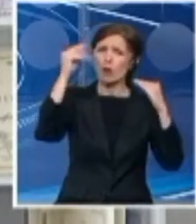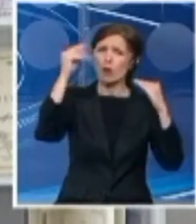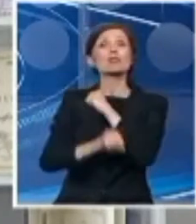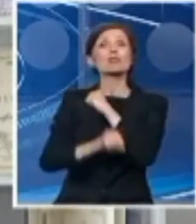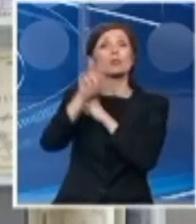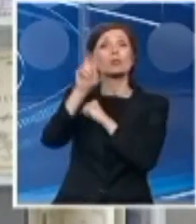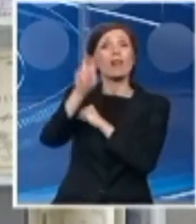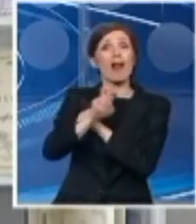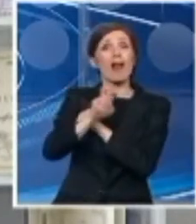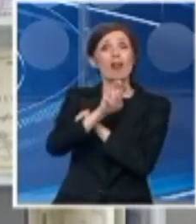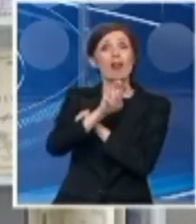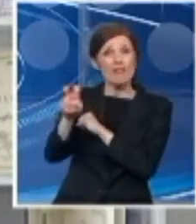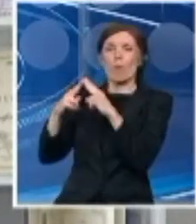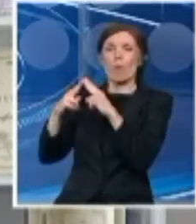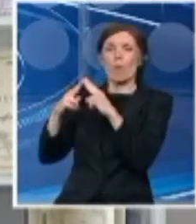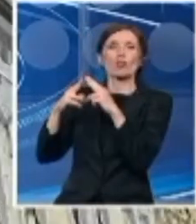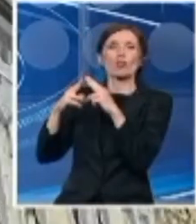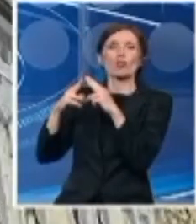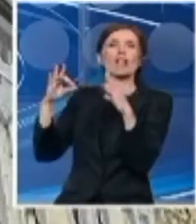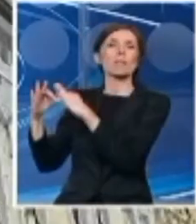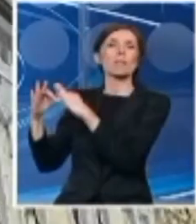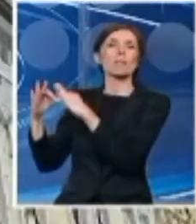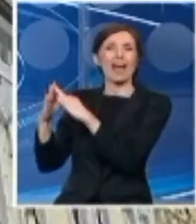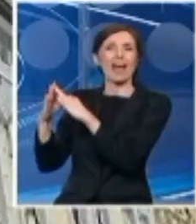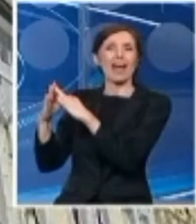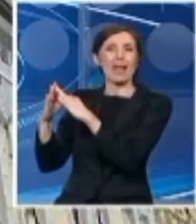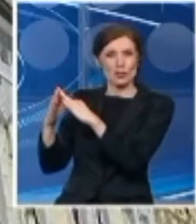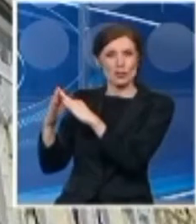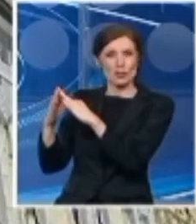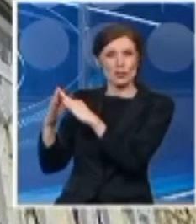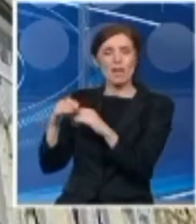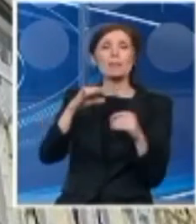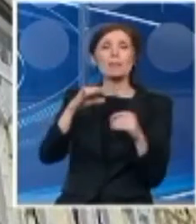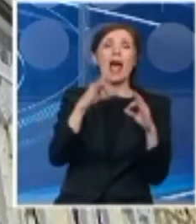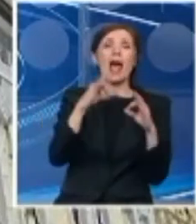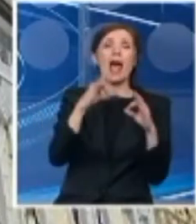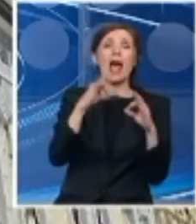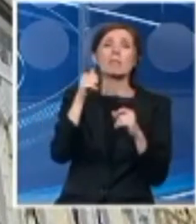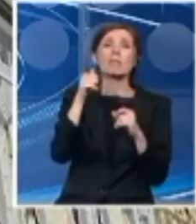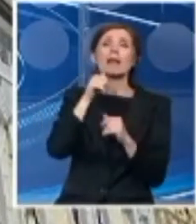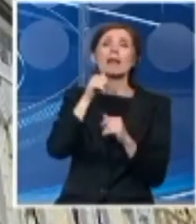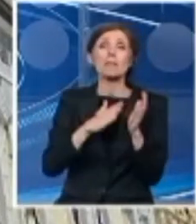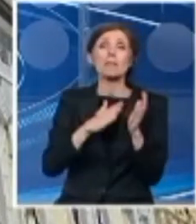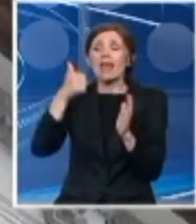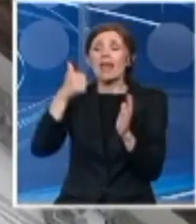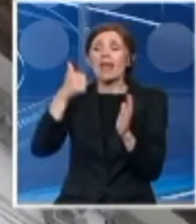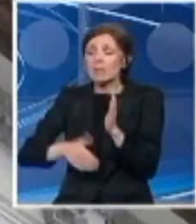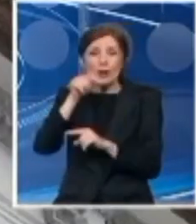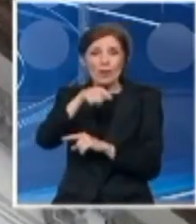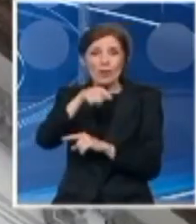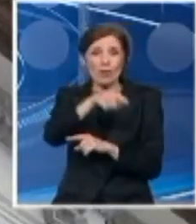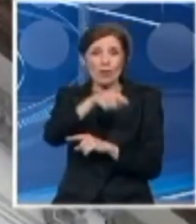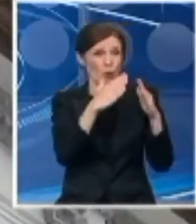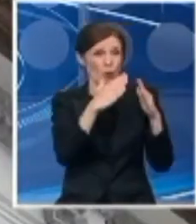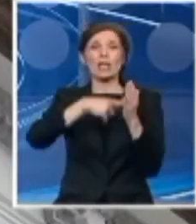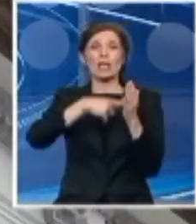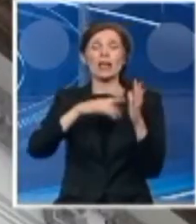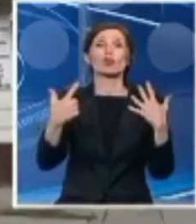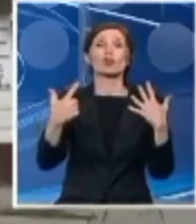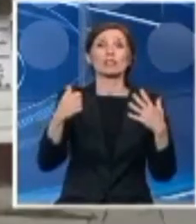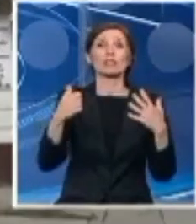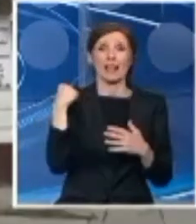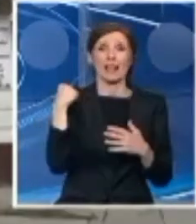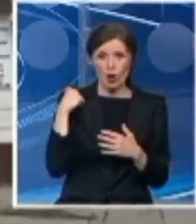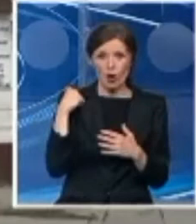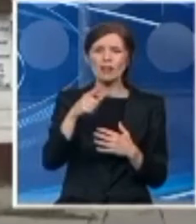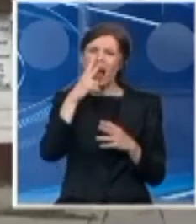Albert i Reva prvi put svoje kući poravili 1907. godine, a dokumenta do kojih je došao Petar svedoše da su Novi Sad posetili još